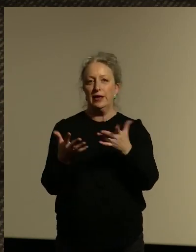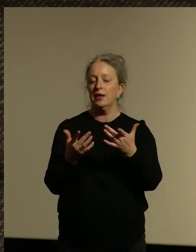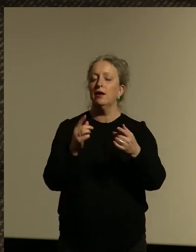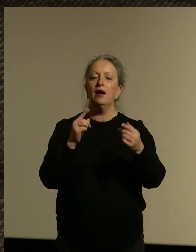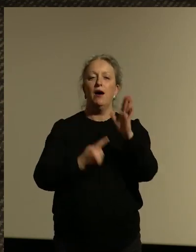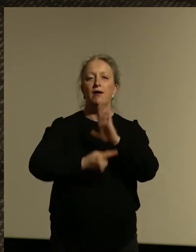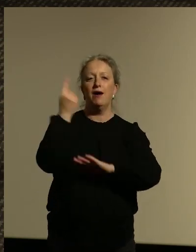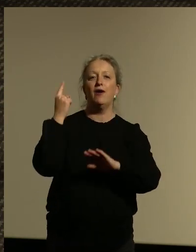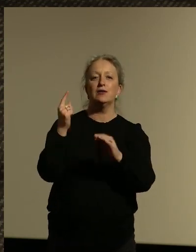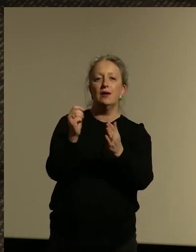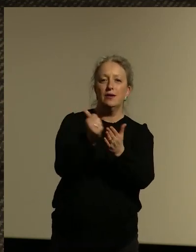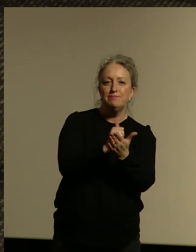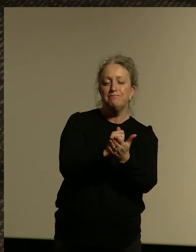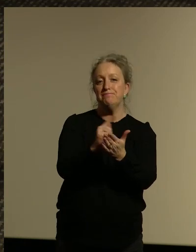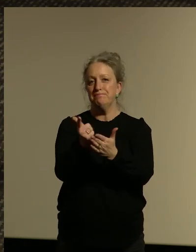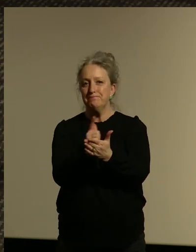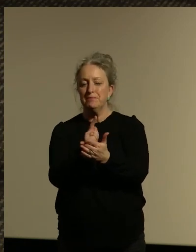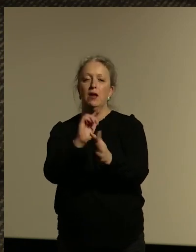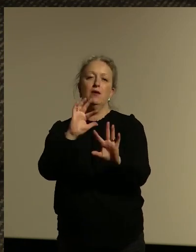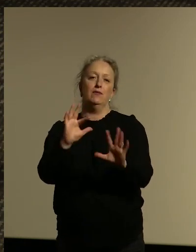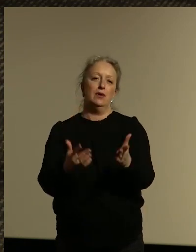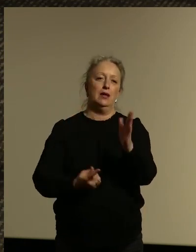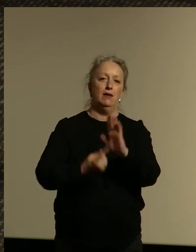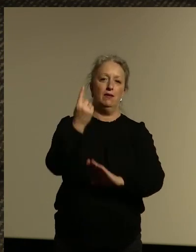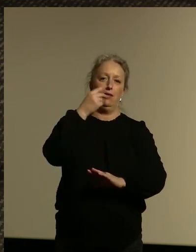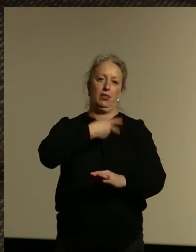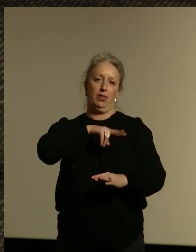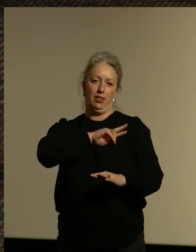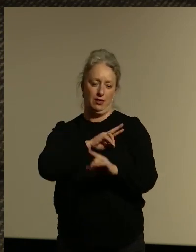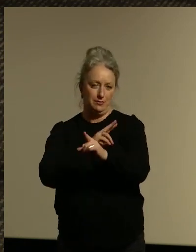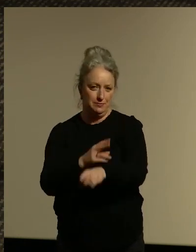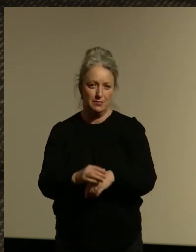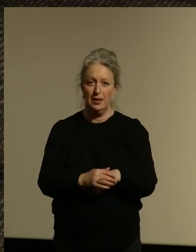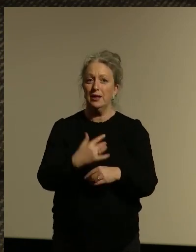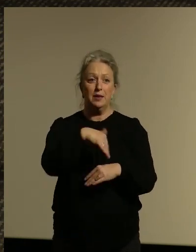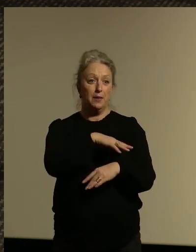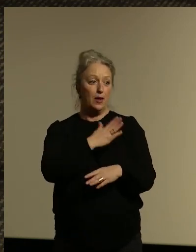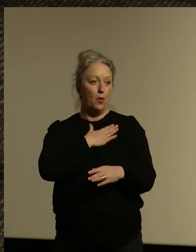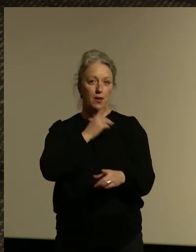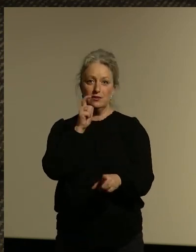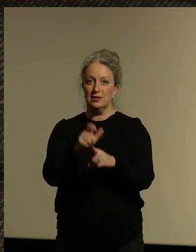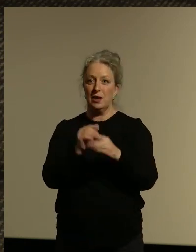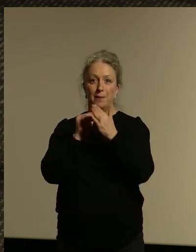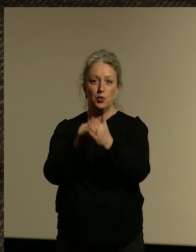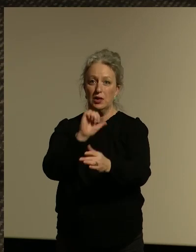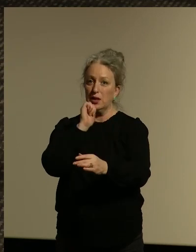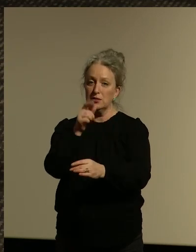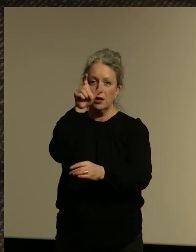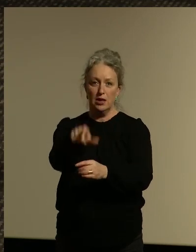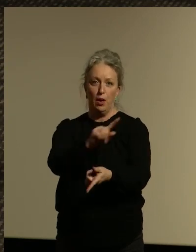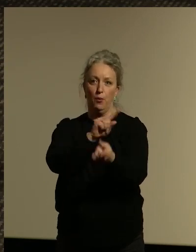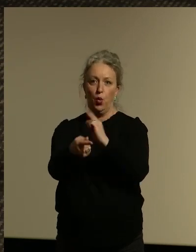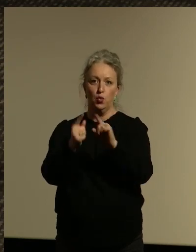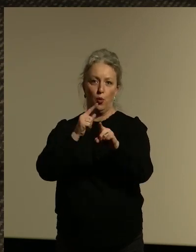jumalad, me ei saa oma sõnadega muuta inimeste sugu või seksuaalset sättumust. Seda meie muuta ei saa